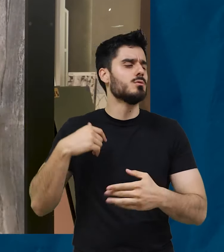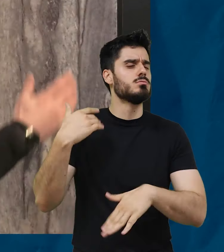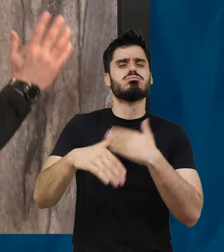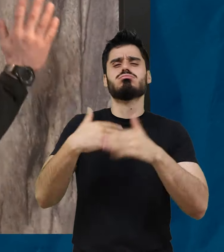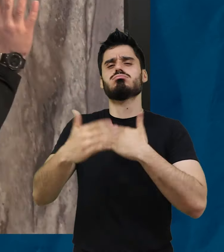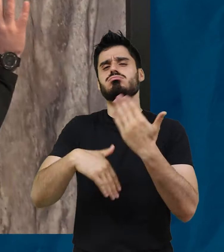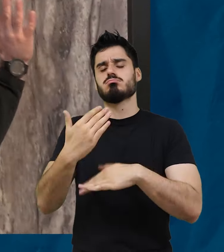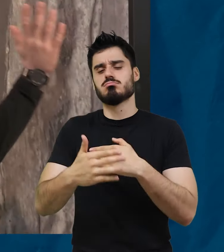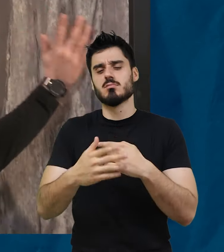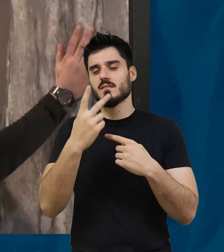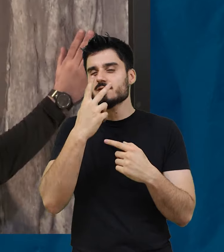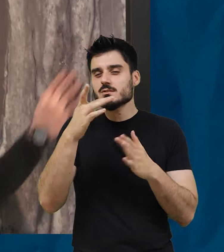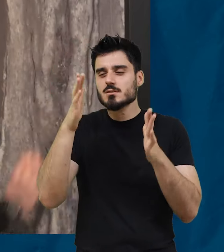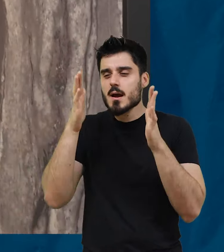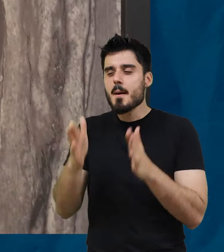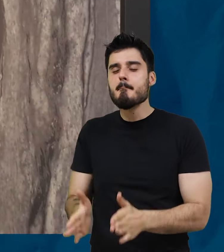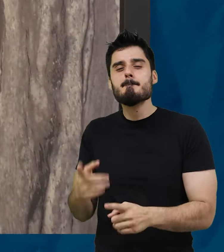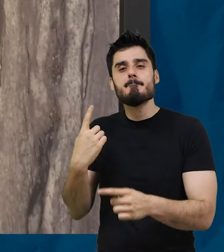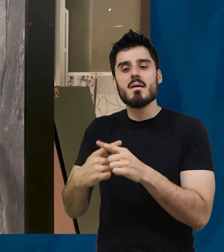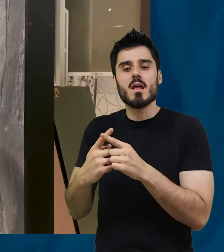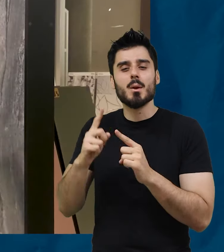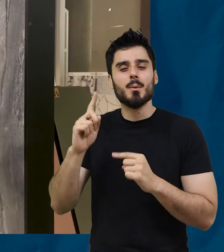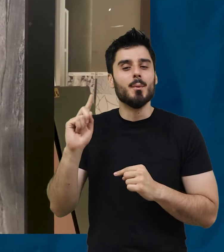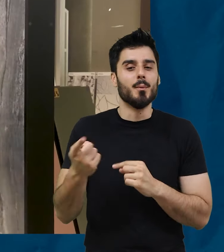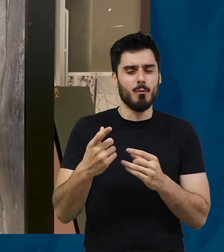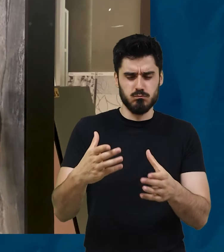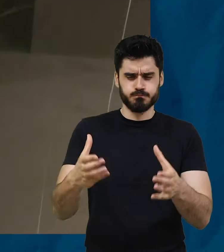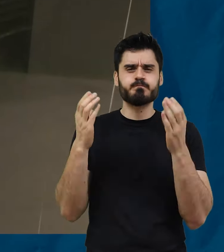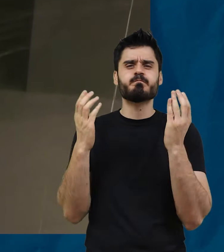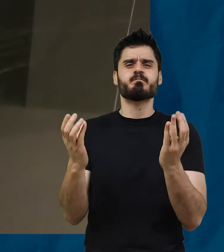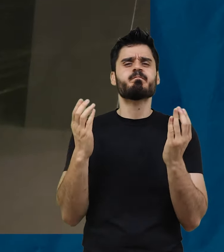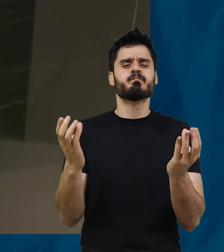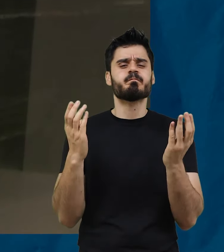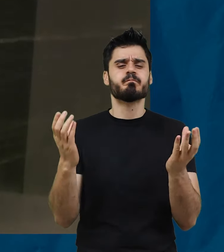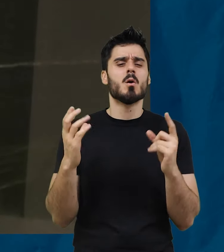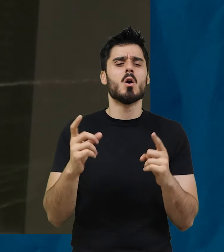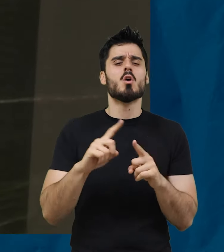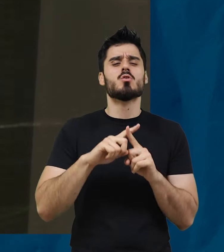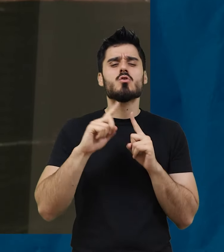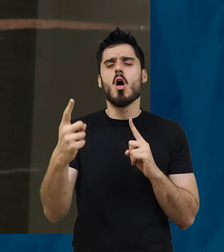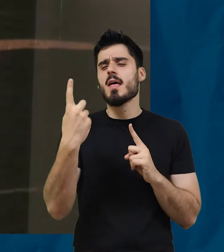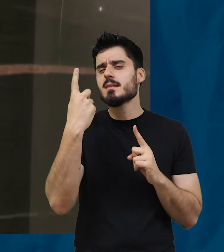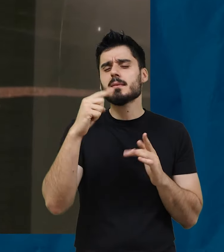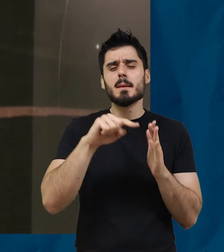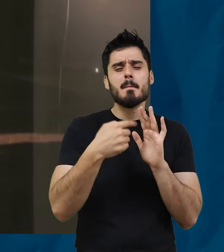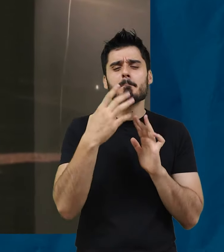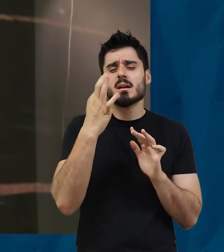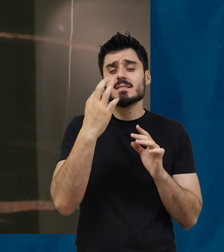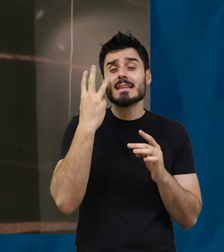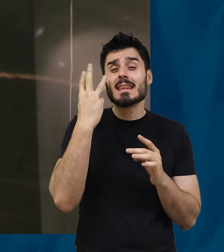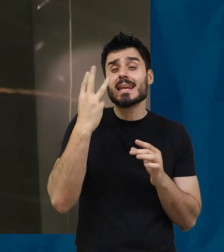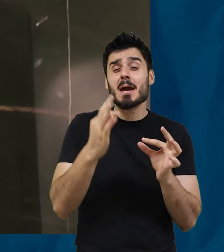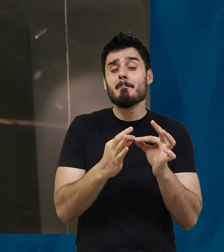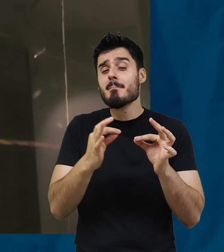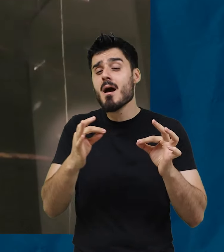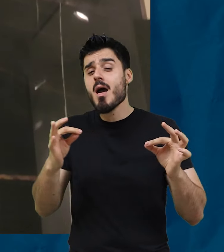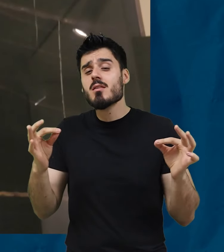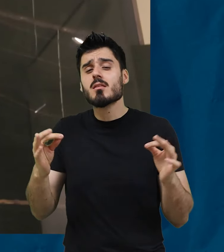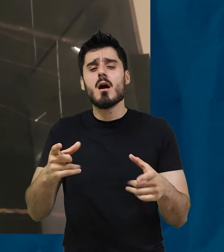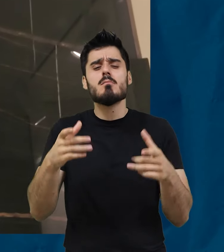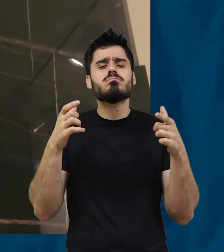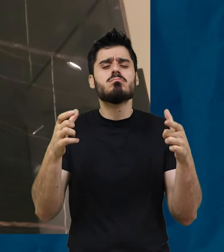позволиме да произвеждаме ето такива широкоформатни плочки. Те достигат до размери от 1,50 до 3 метра. Развитието